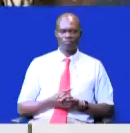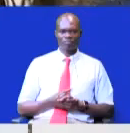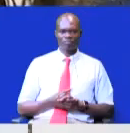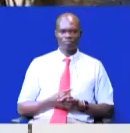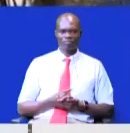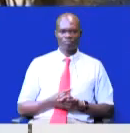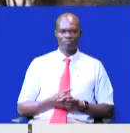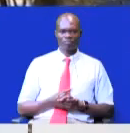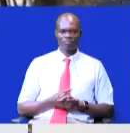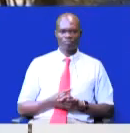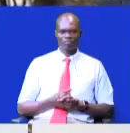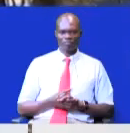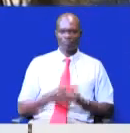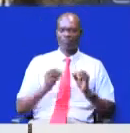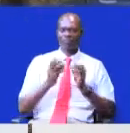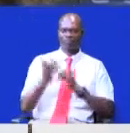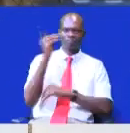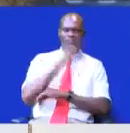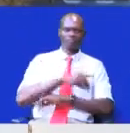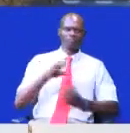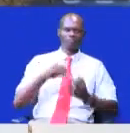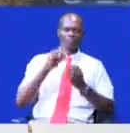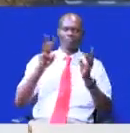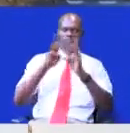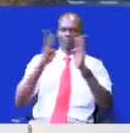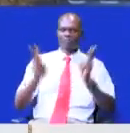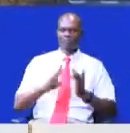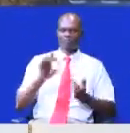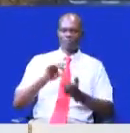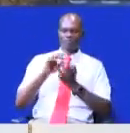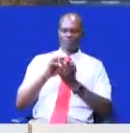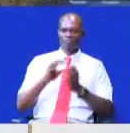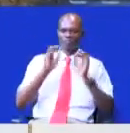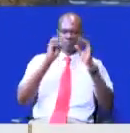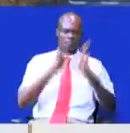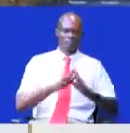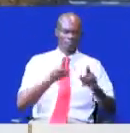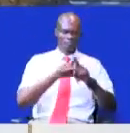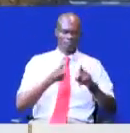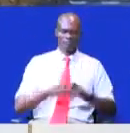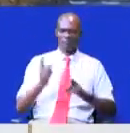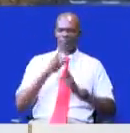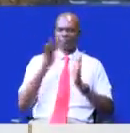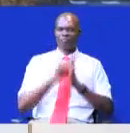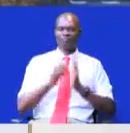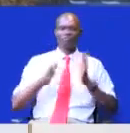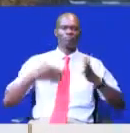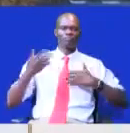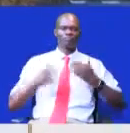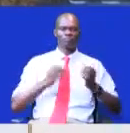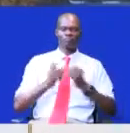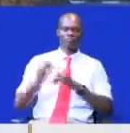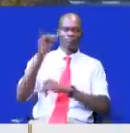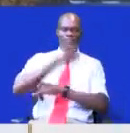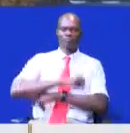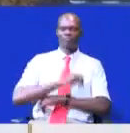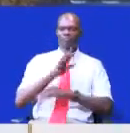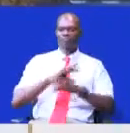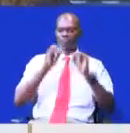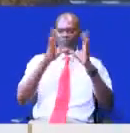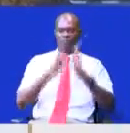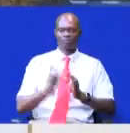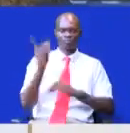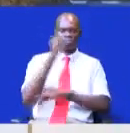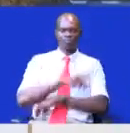School. Odiochieng' makende ma piny mangima dhialo jopuonje kendo iwacho ni Happy International Teachers Day. Kala